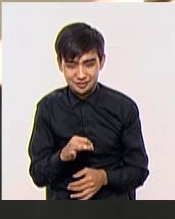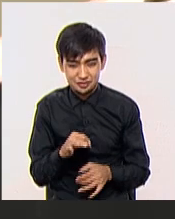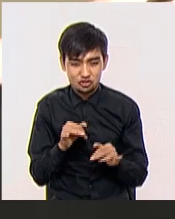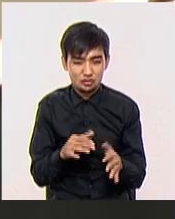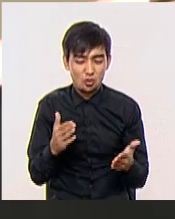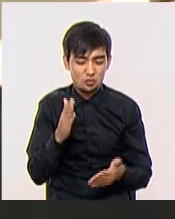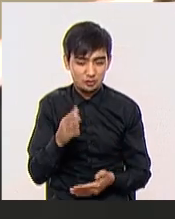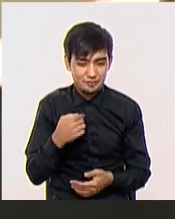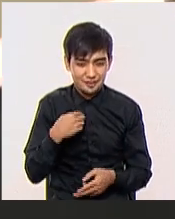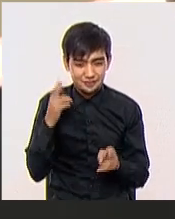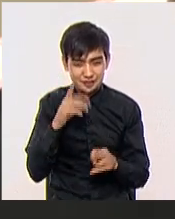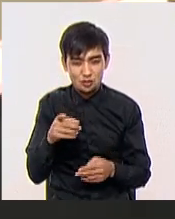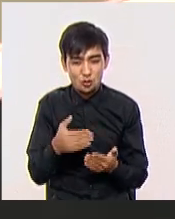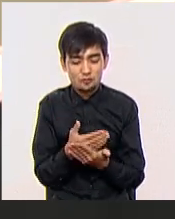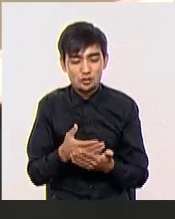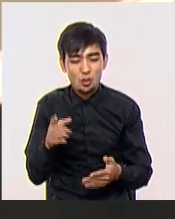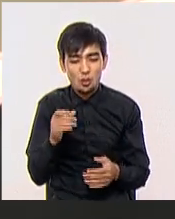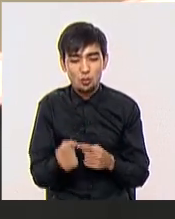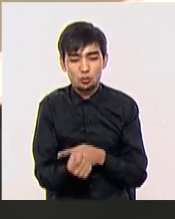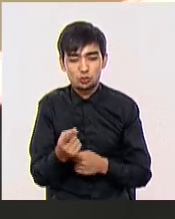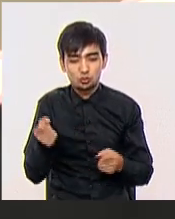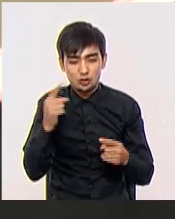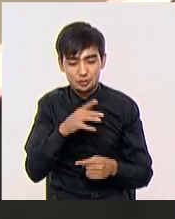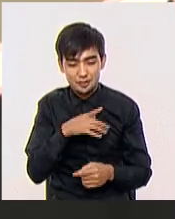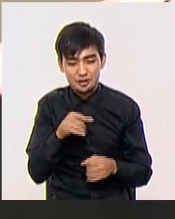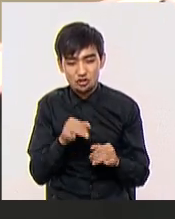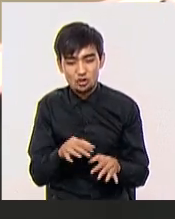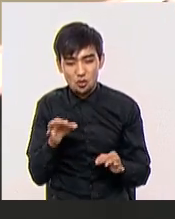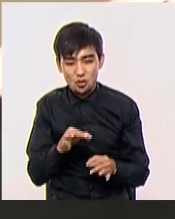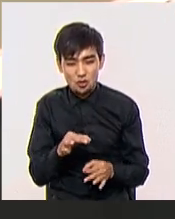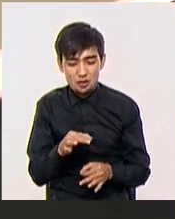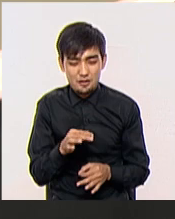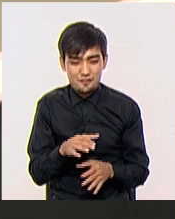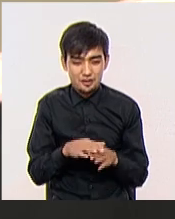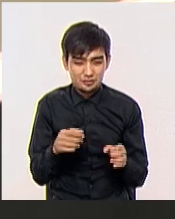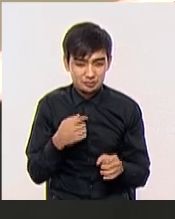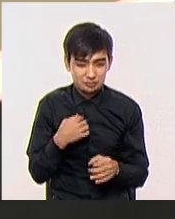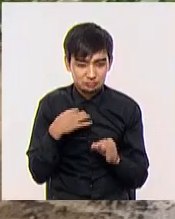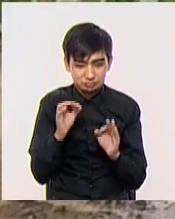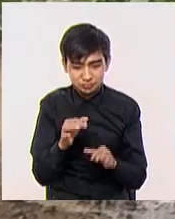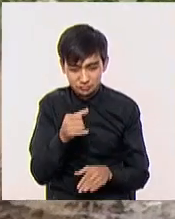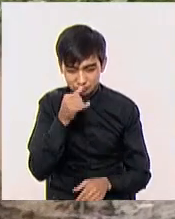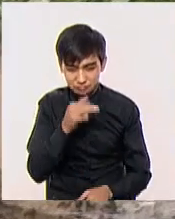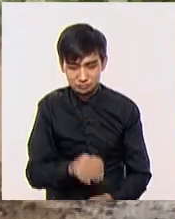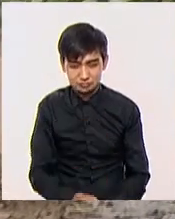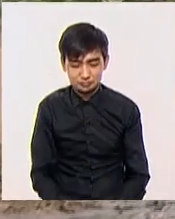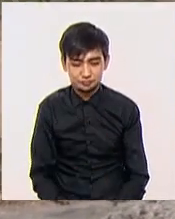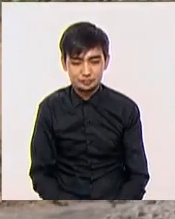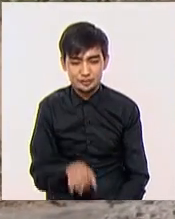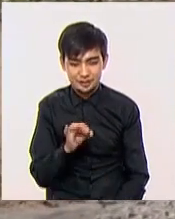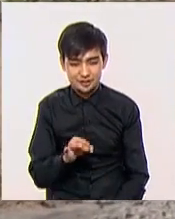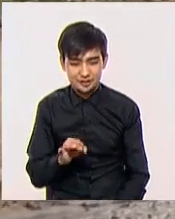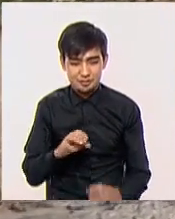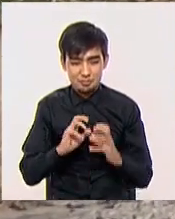решением. Я не знаю, откуда у вас такая информация, но разглашение, как бы сказать, данных досудебного расследования я в настоящее время не могу вам. При этом